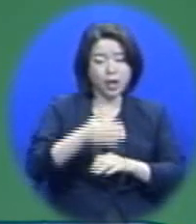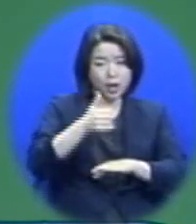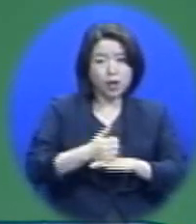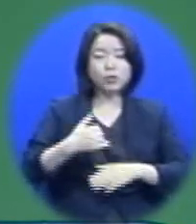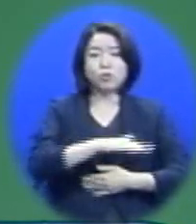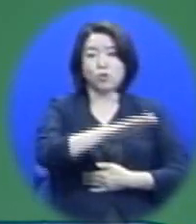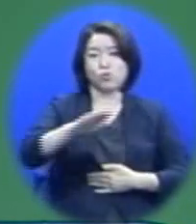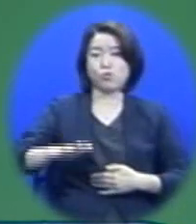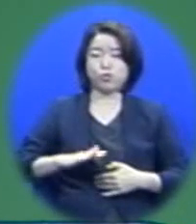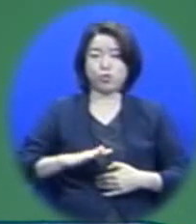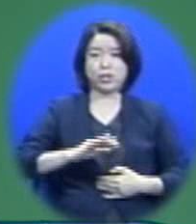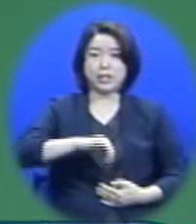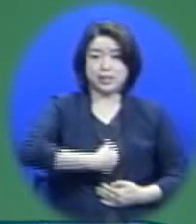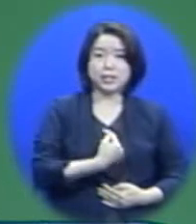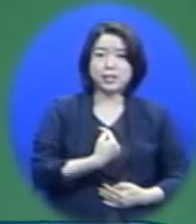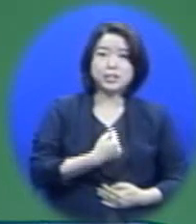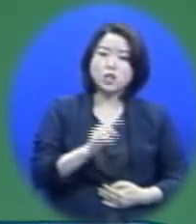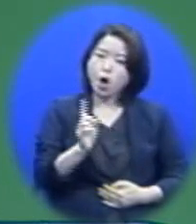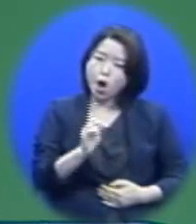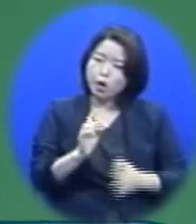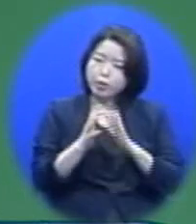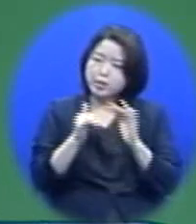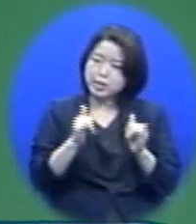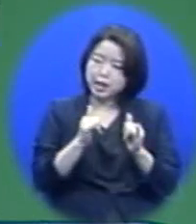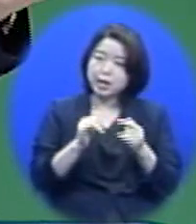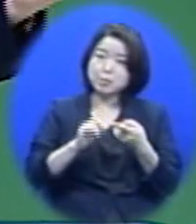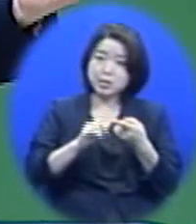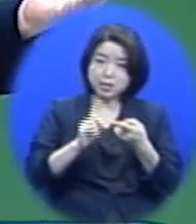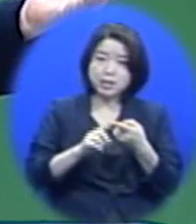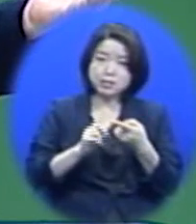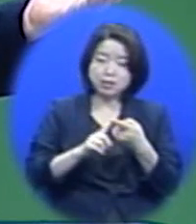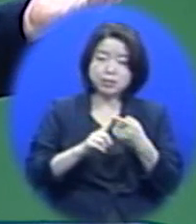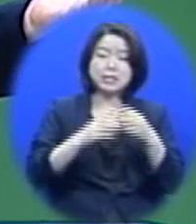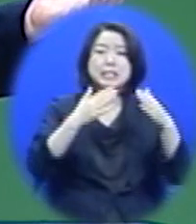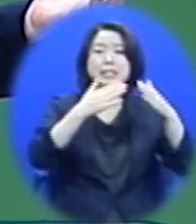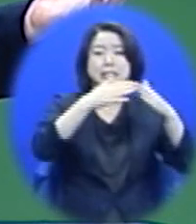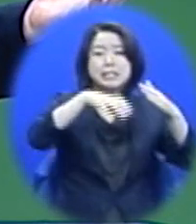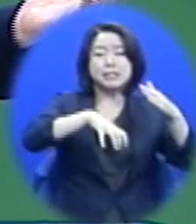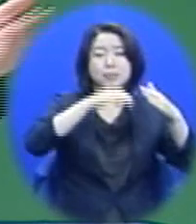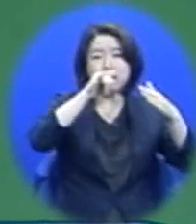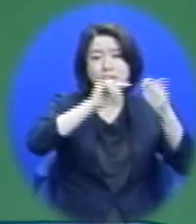사람인지는 집에서 드러나요. 가족들에게 드러나는 거예요.